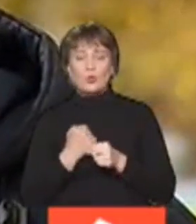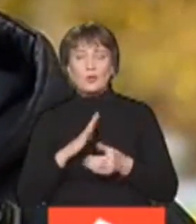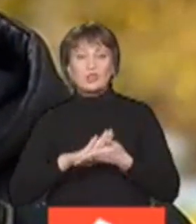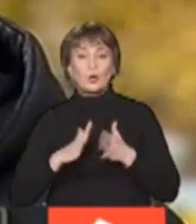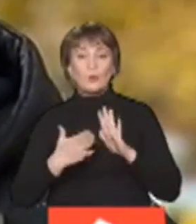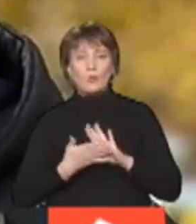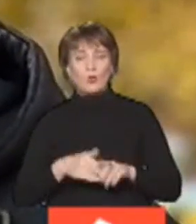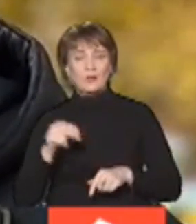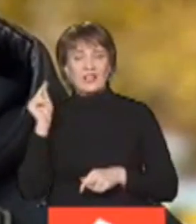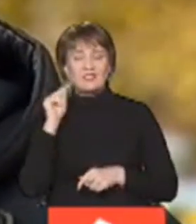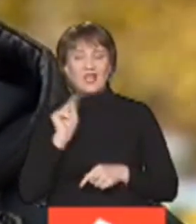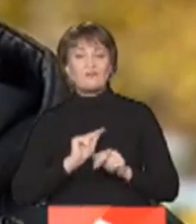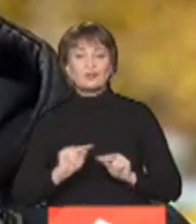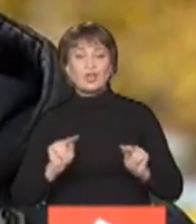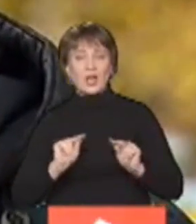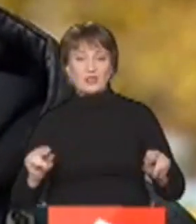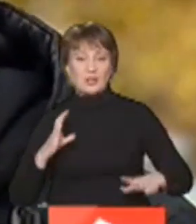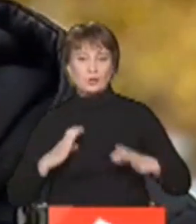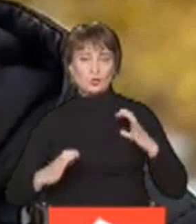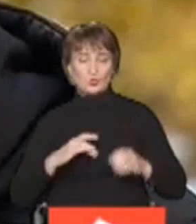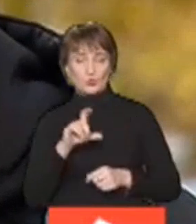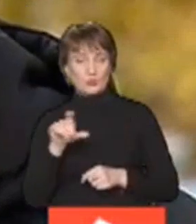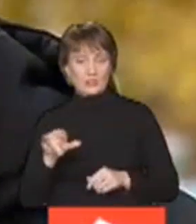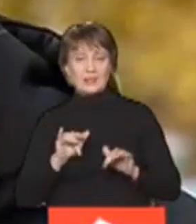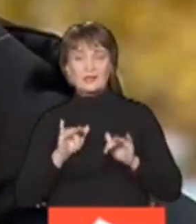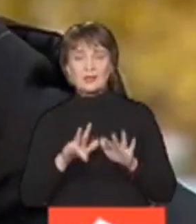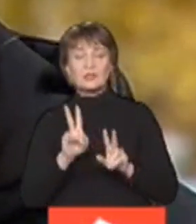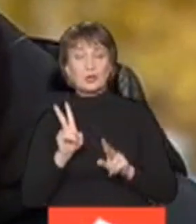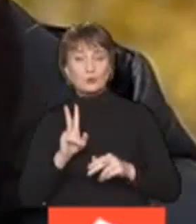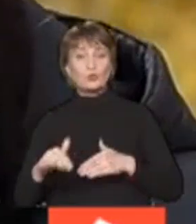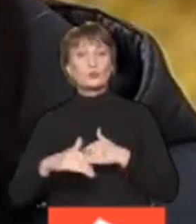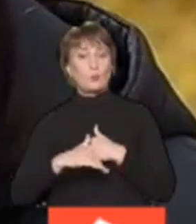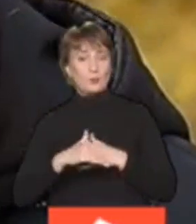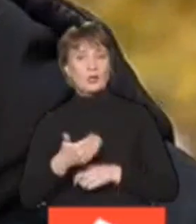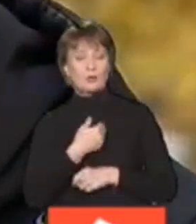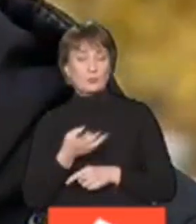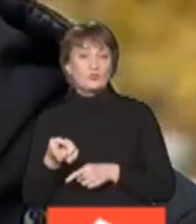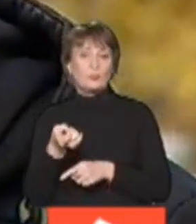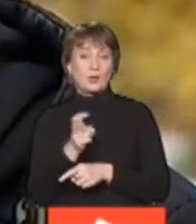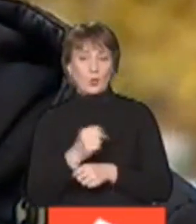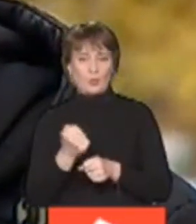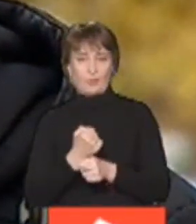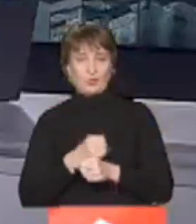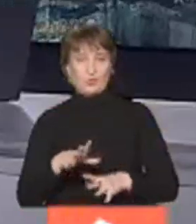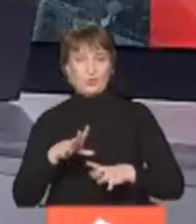умови для навчання наших студентів, для їх творчої діяльності. Якщо хто хоче нам допомогти, хай приходить і працює разом з нами.